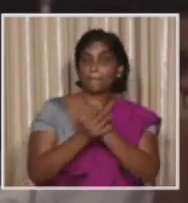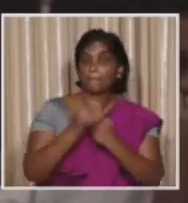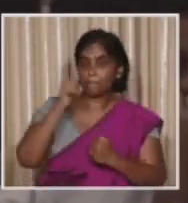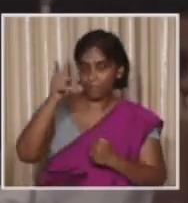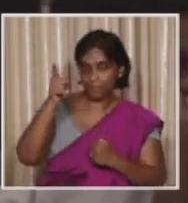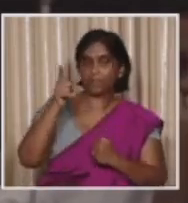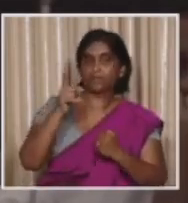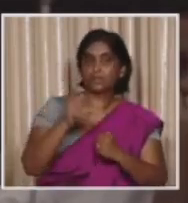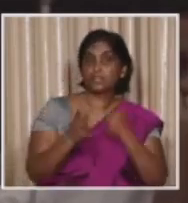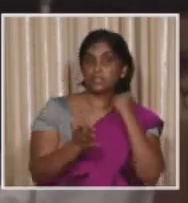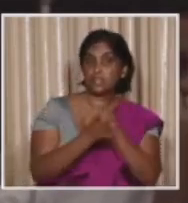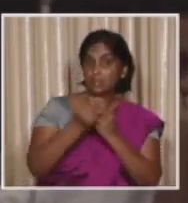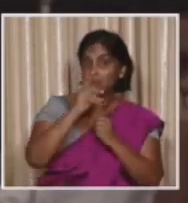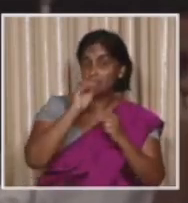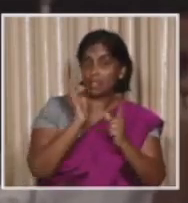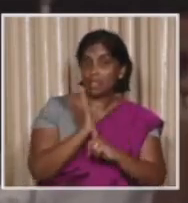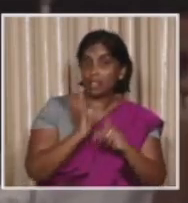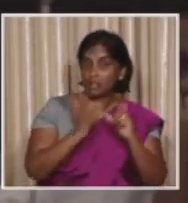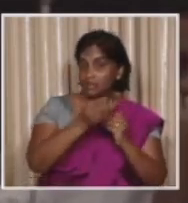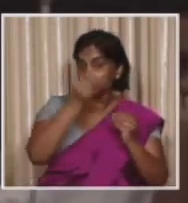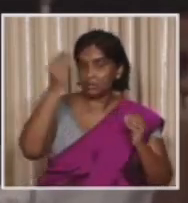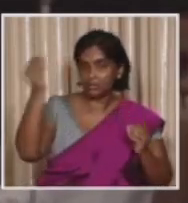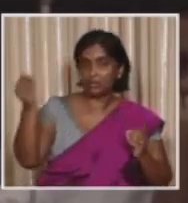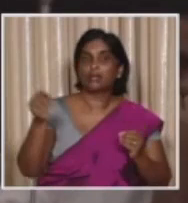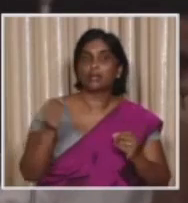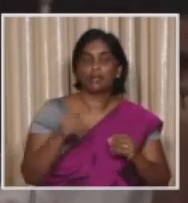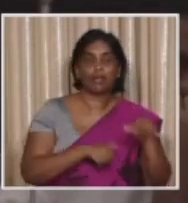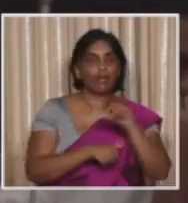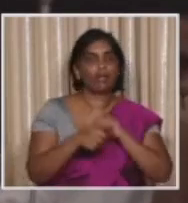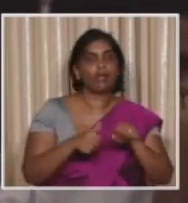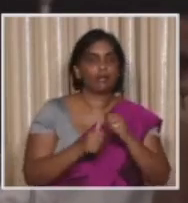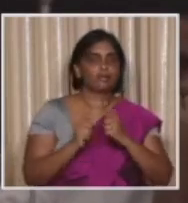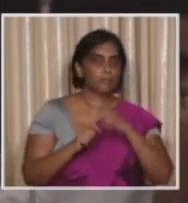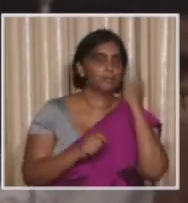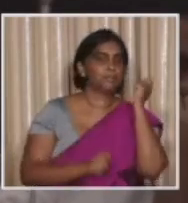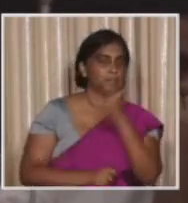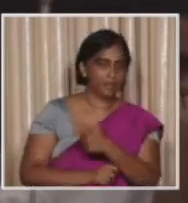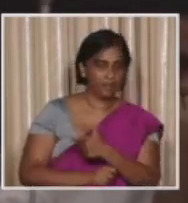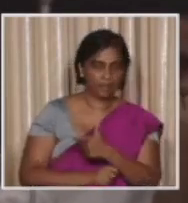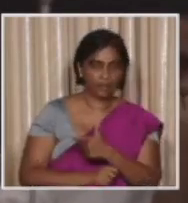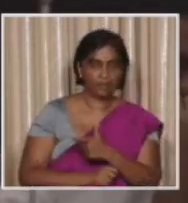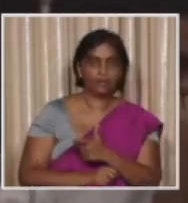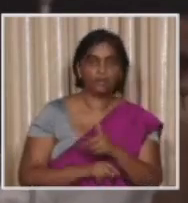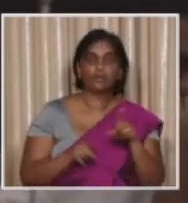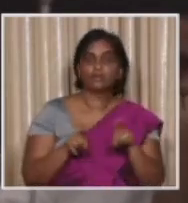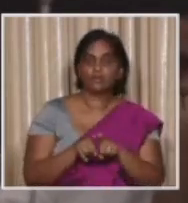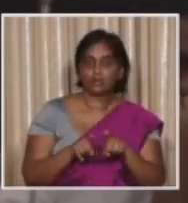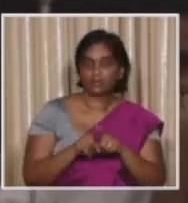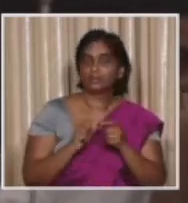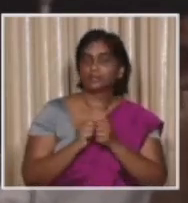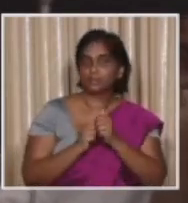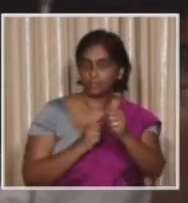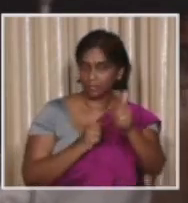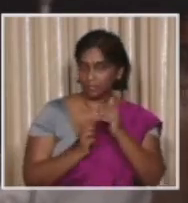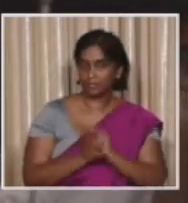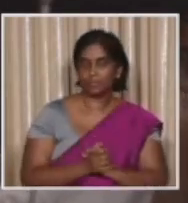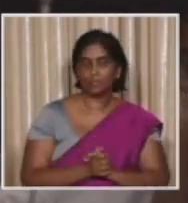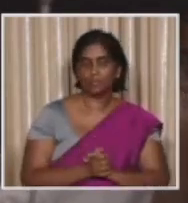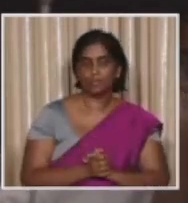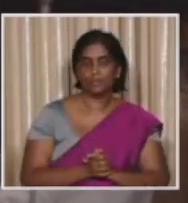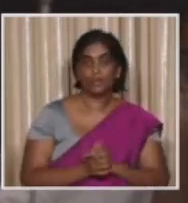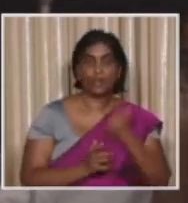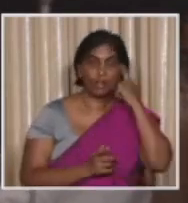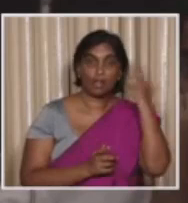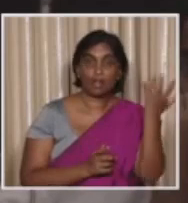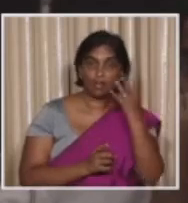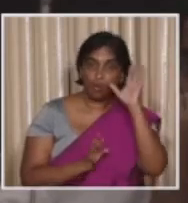බැංකුවට සහතිකය දෙන ණයවර ලිපියට සහතිකය දෙන ආයතනේ හරි එක ගෙවයි කියලා. එහෙම තමයි කටයුතු කරගෙන යන්නේ.